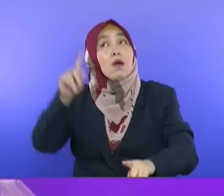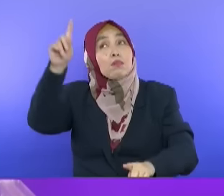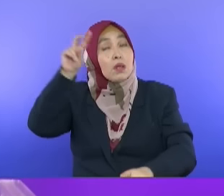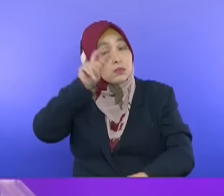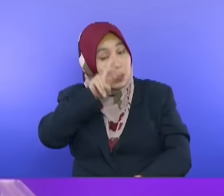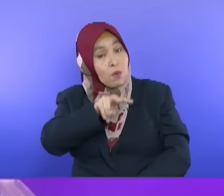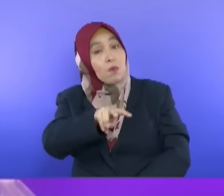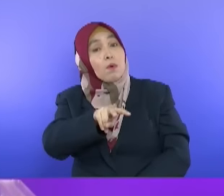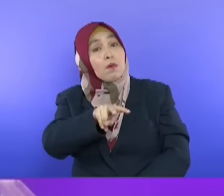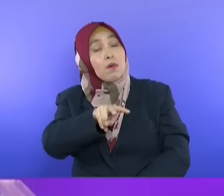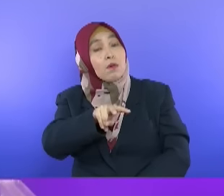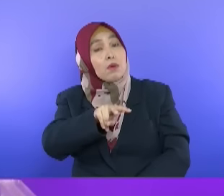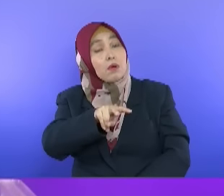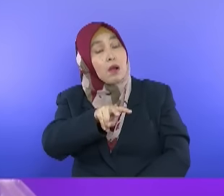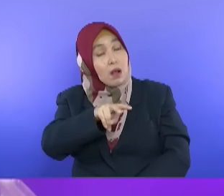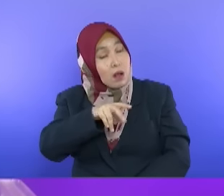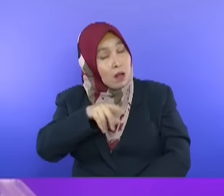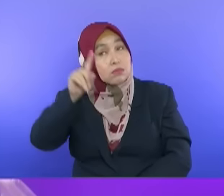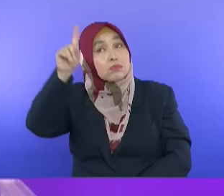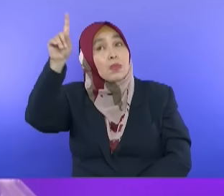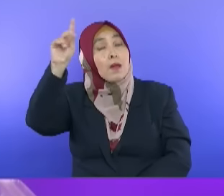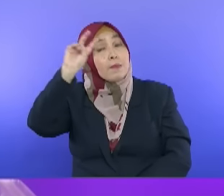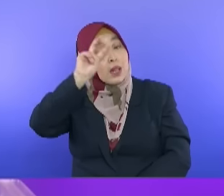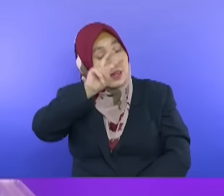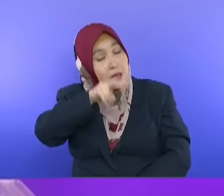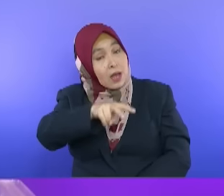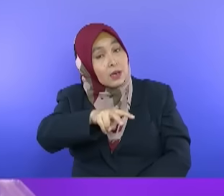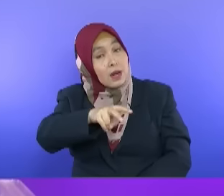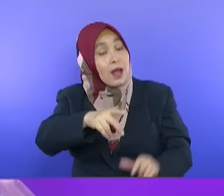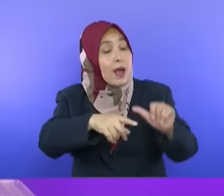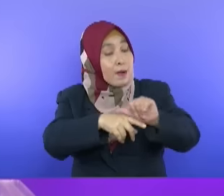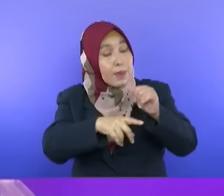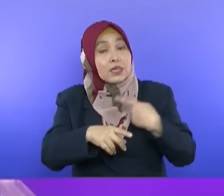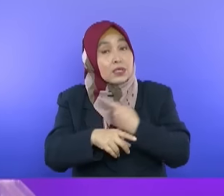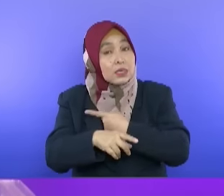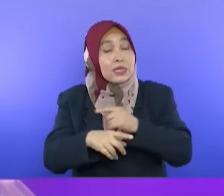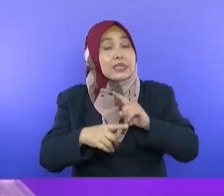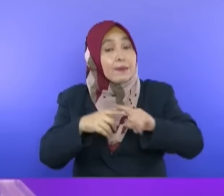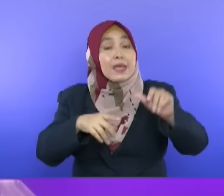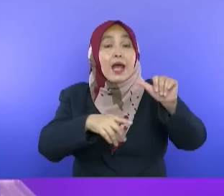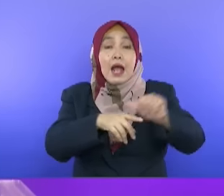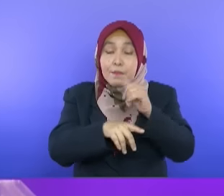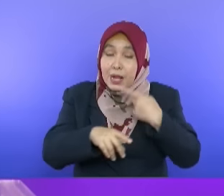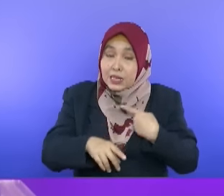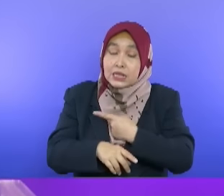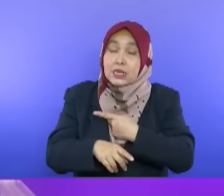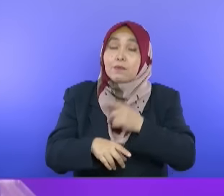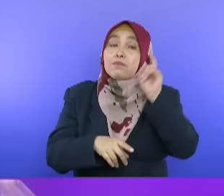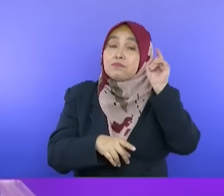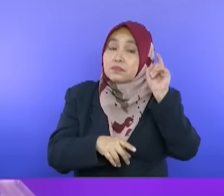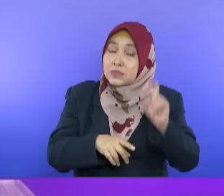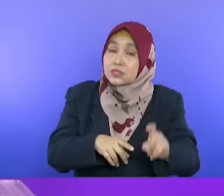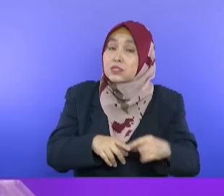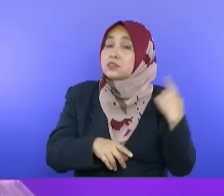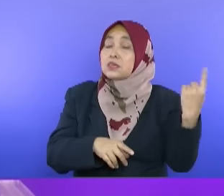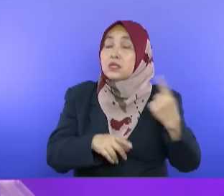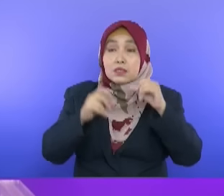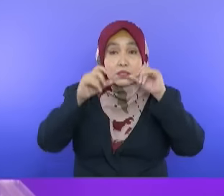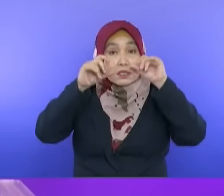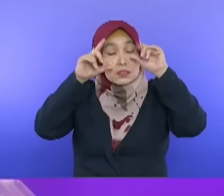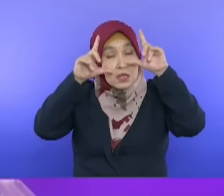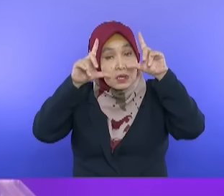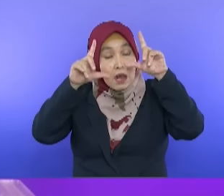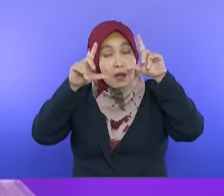ya bukan Allah highlight Allah melihat kepada amal gitu tapi amal kita itu kita kenal diperhatikan